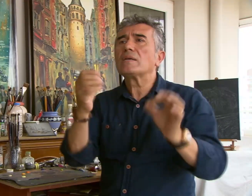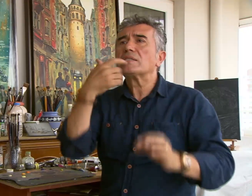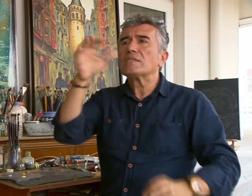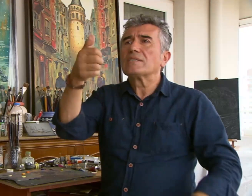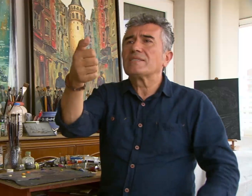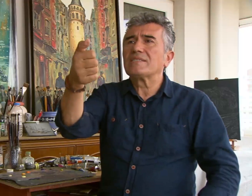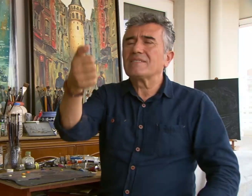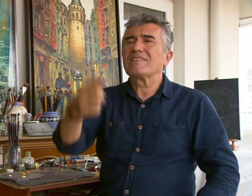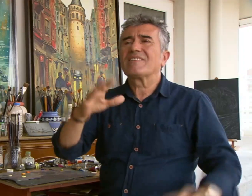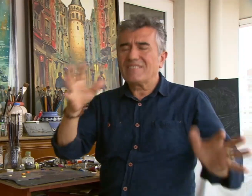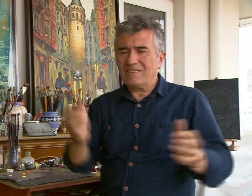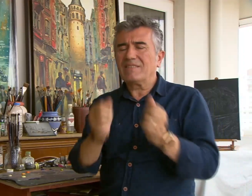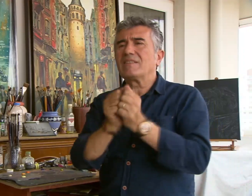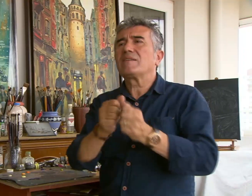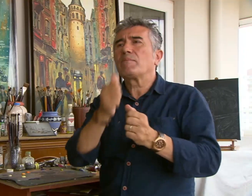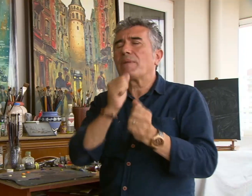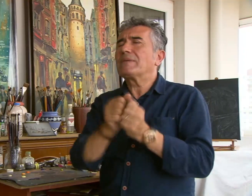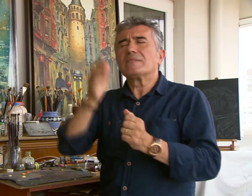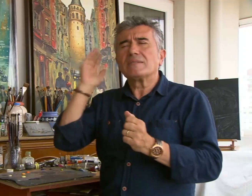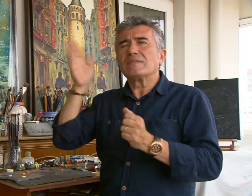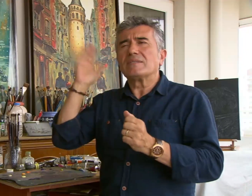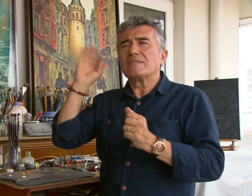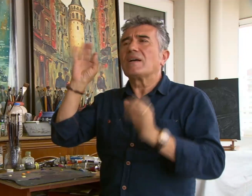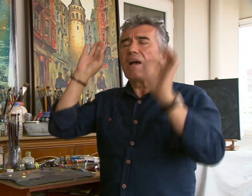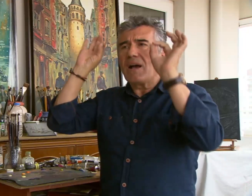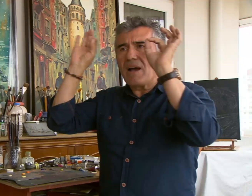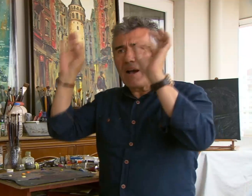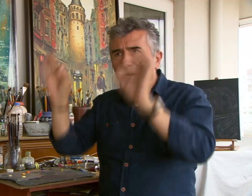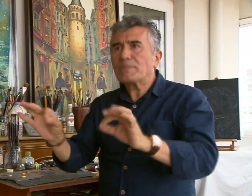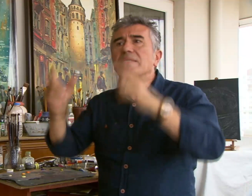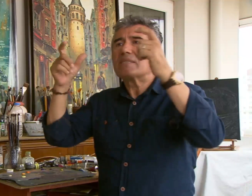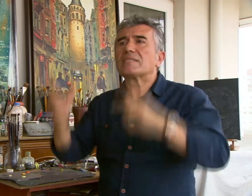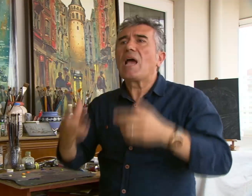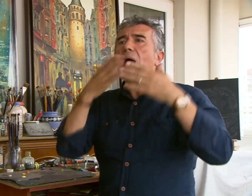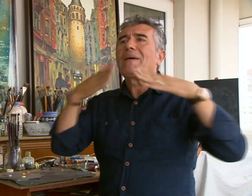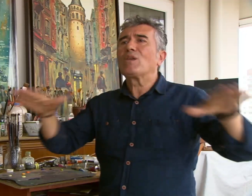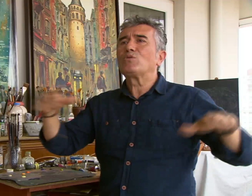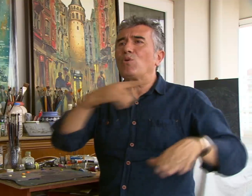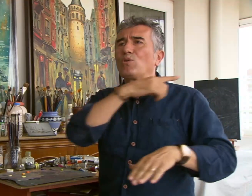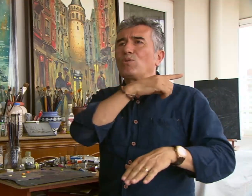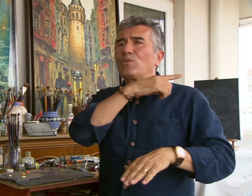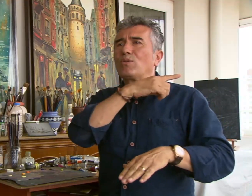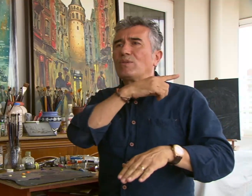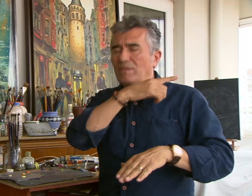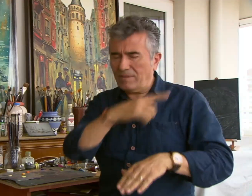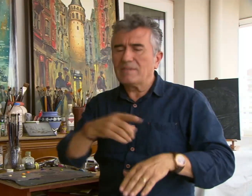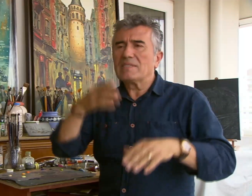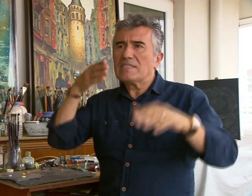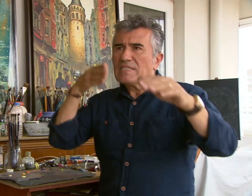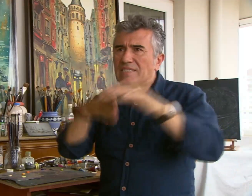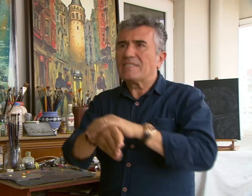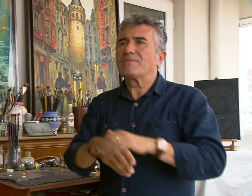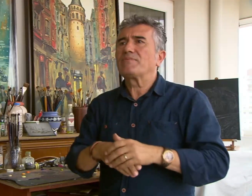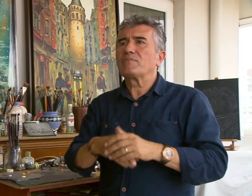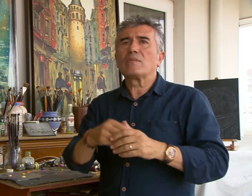yaşta 6 yaşında beni sırtladı ve Ankara'ya getirdi. Etimesgut'a hiç unutamıyorum diyor.